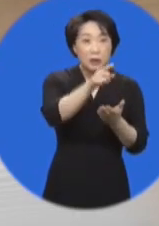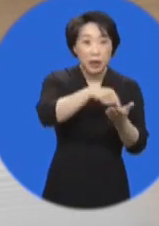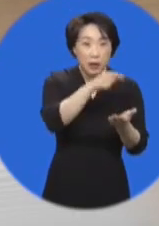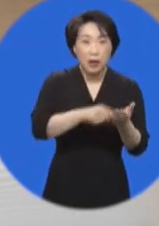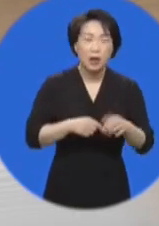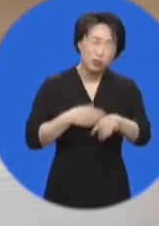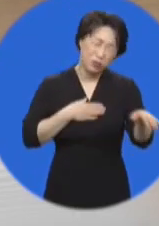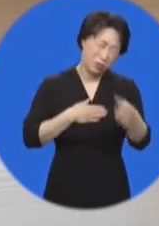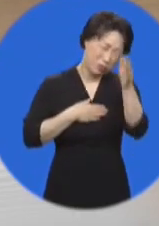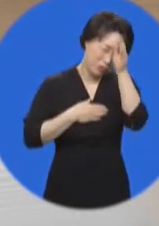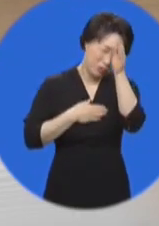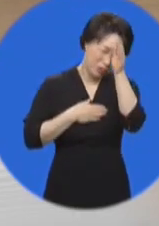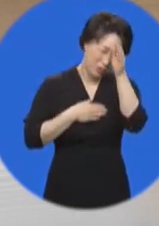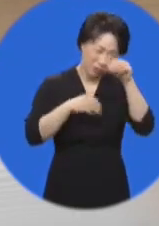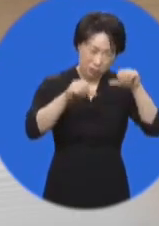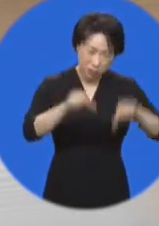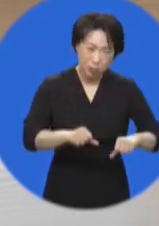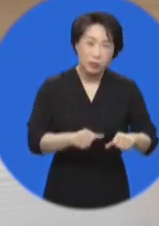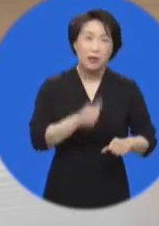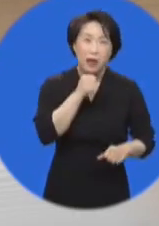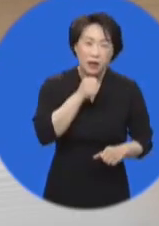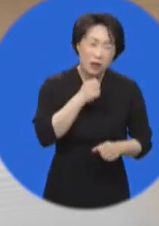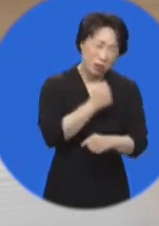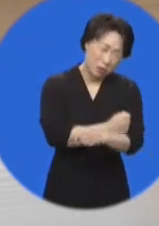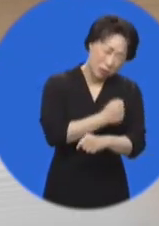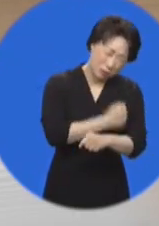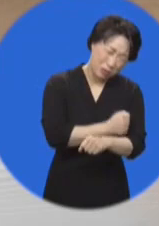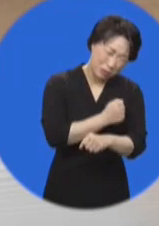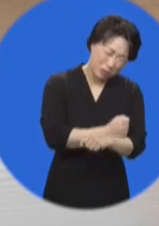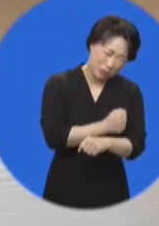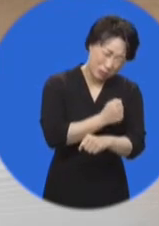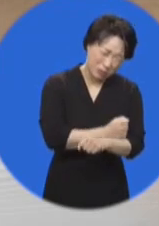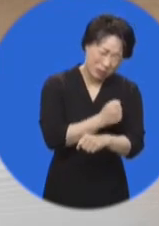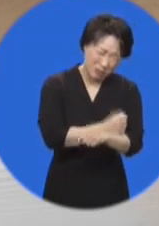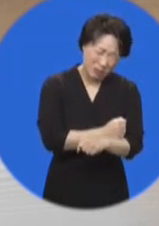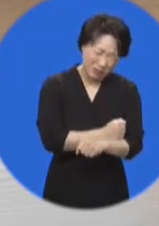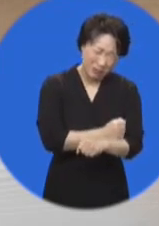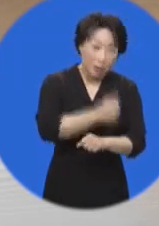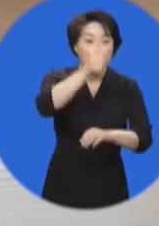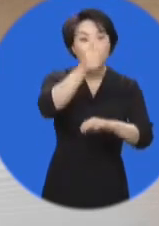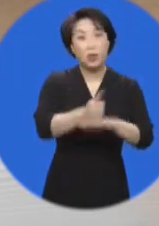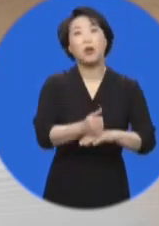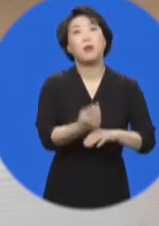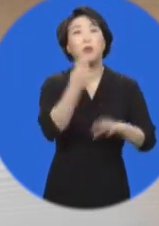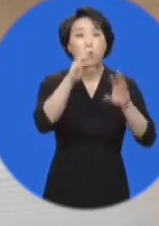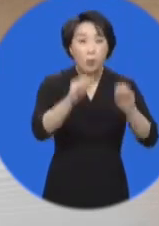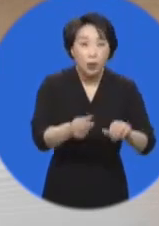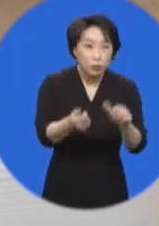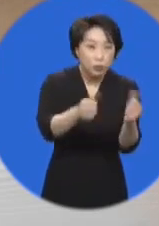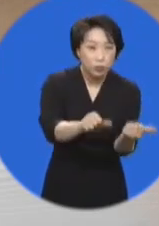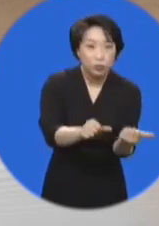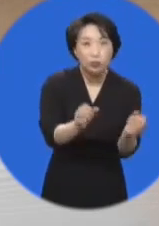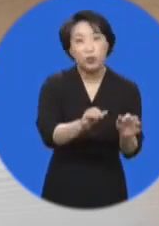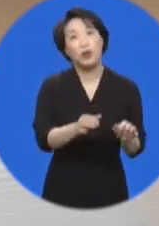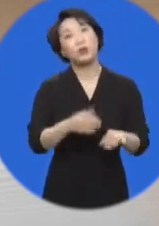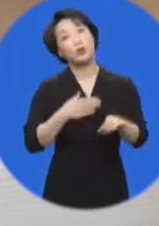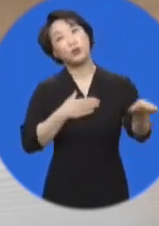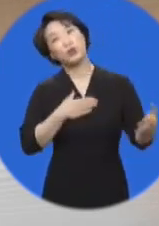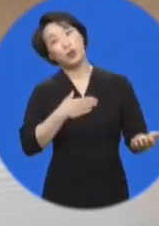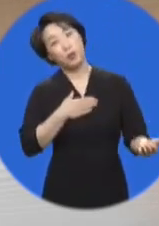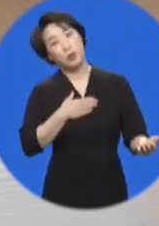병들고 저주받고 가난하고 온갖 고통을 다 당하다가 목숨이 딱